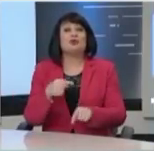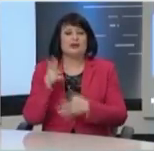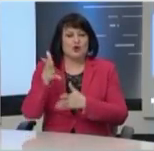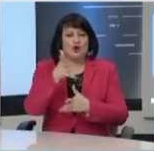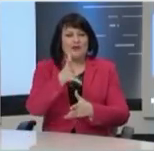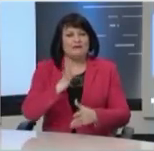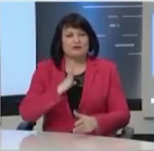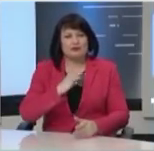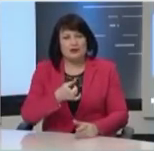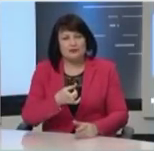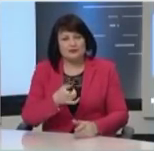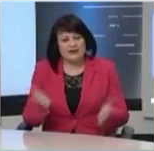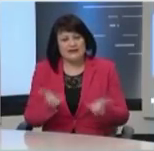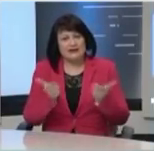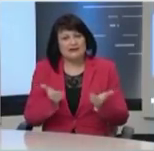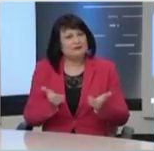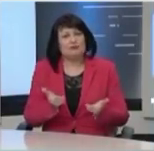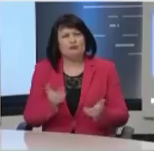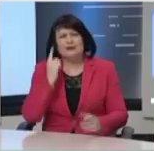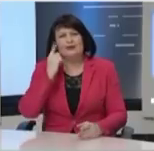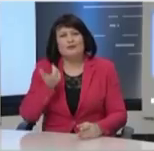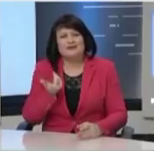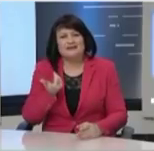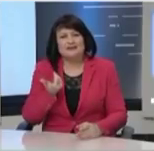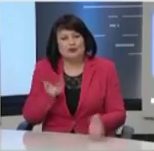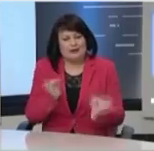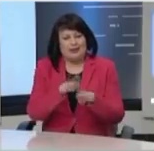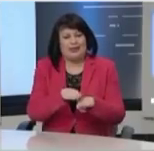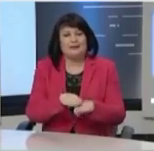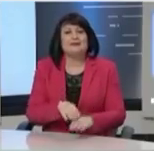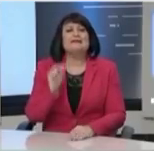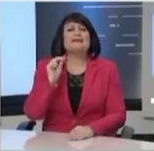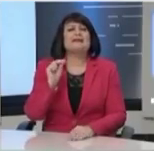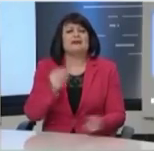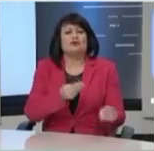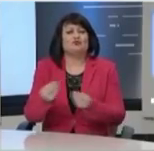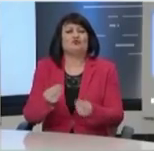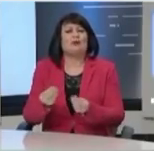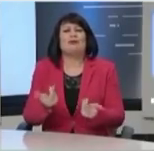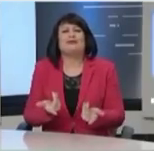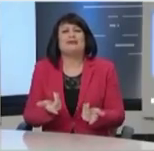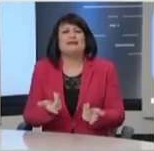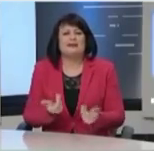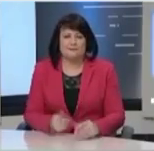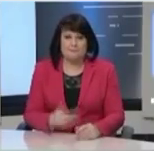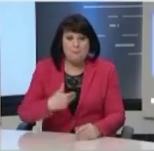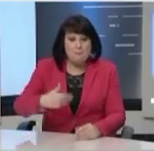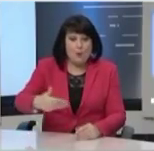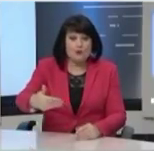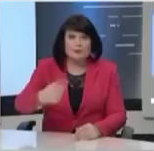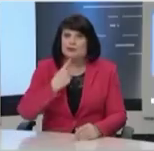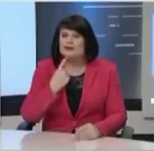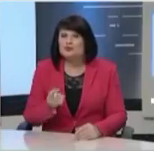κορόιδων? Και αλήθεια, τι σας υποσχέθηκαν όλοι αυτοί? Σε πόσο καιρό σας